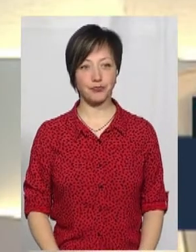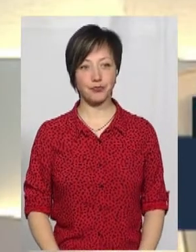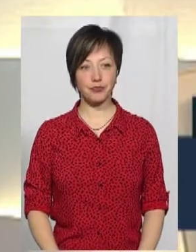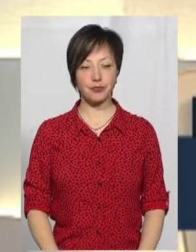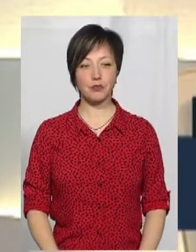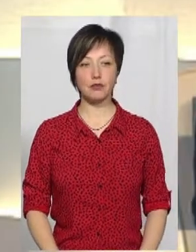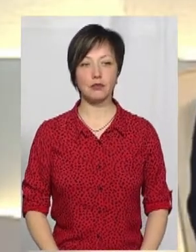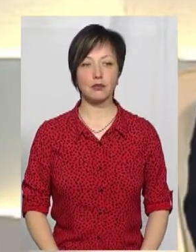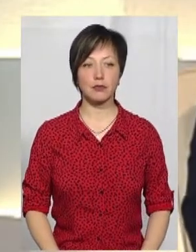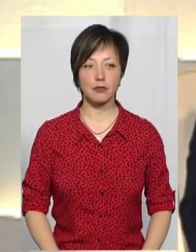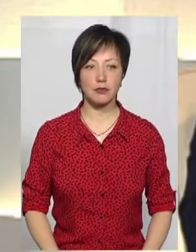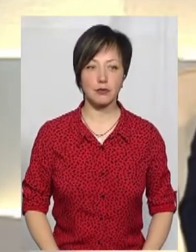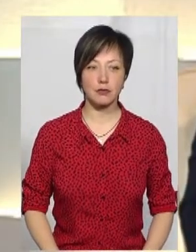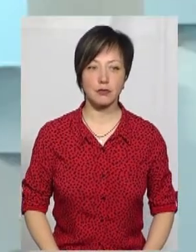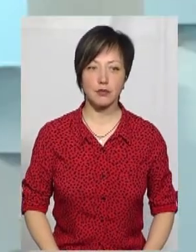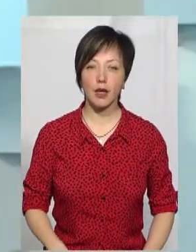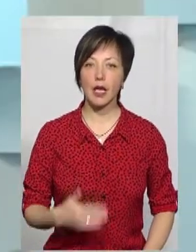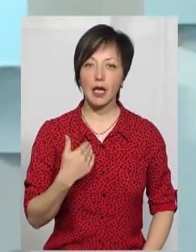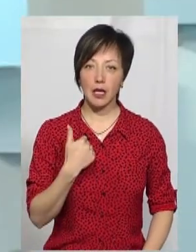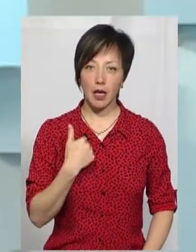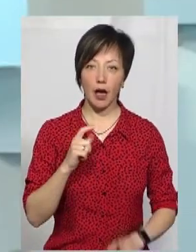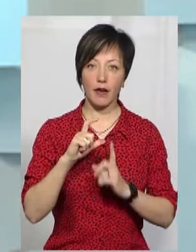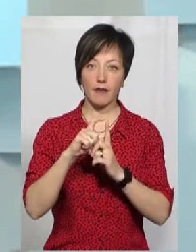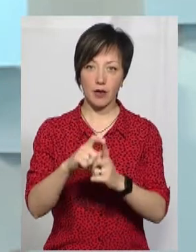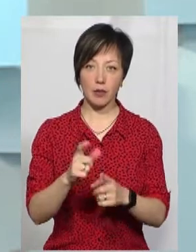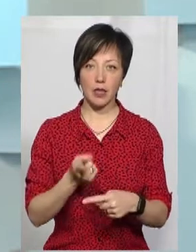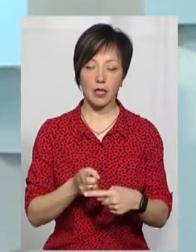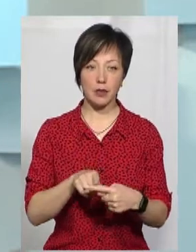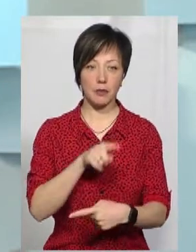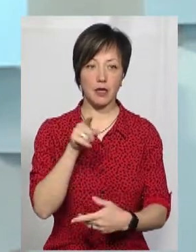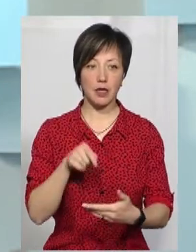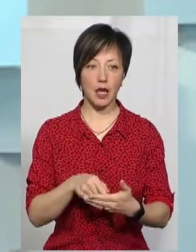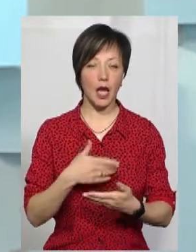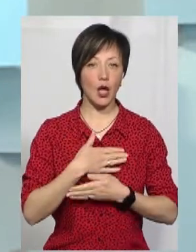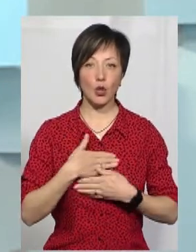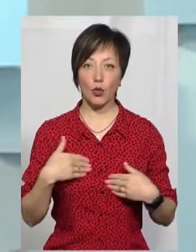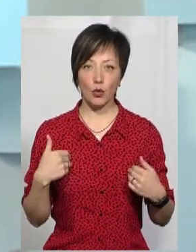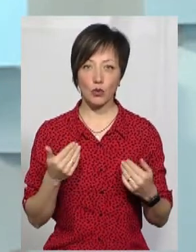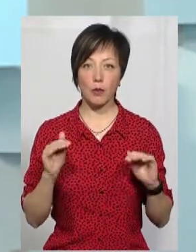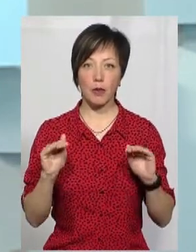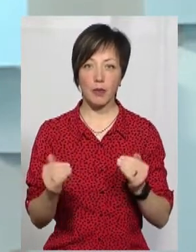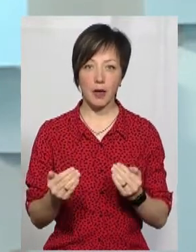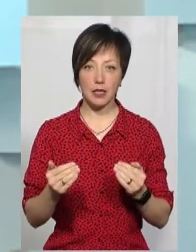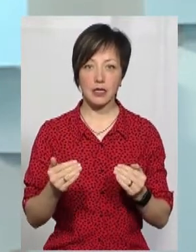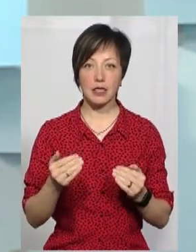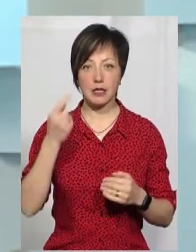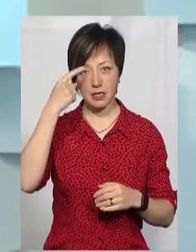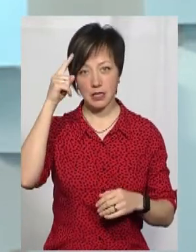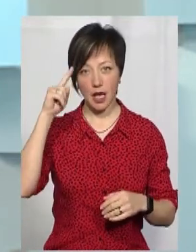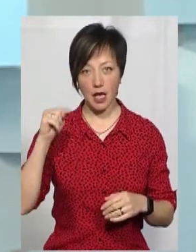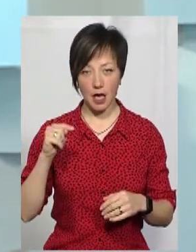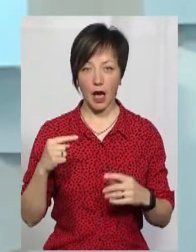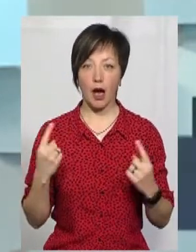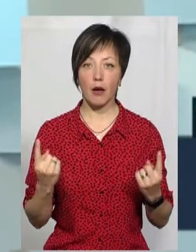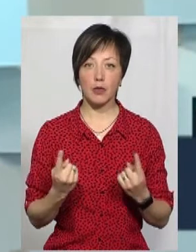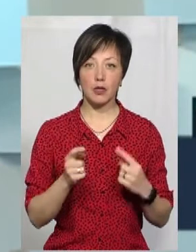дзвінок. Я з вашого дозволу дам відповідь на це питання. Я не хочу абсолютно применшувати знання пересічних громадян в